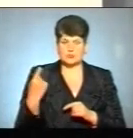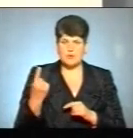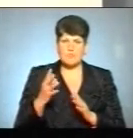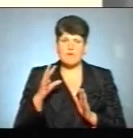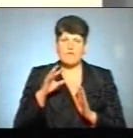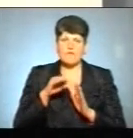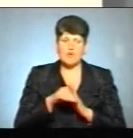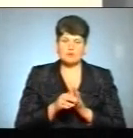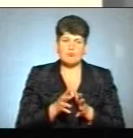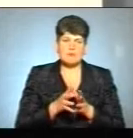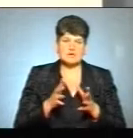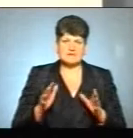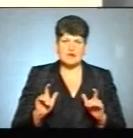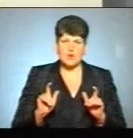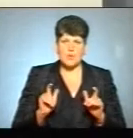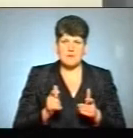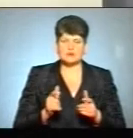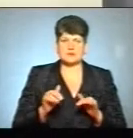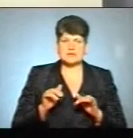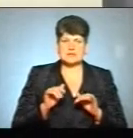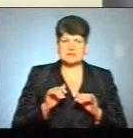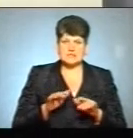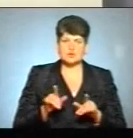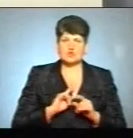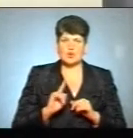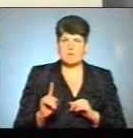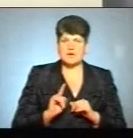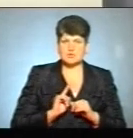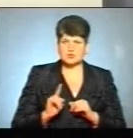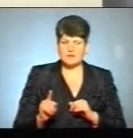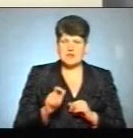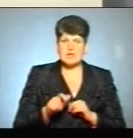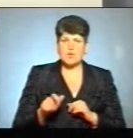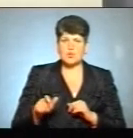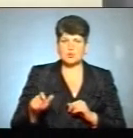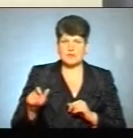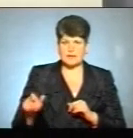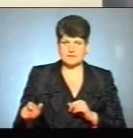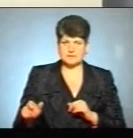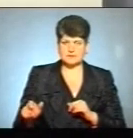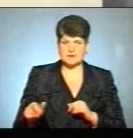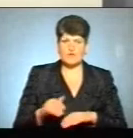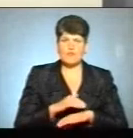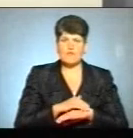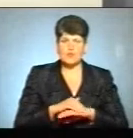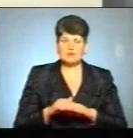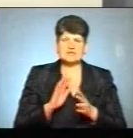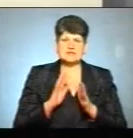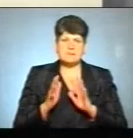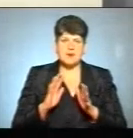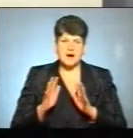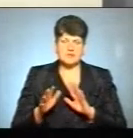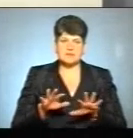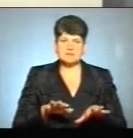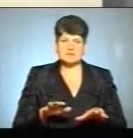вводимо максимально обмежувальні заходи щодо пересування людей вулицями, парками,